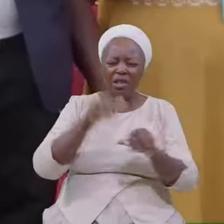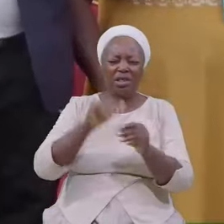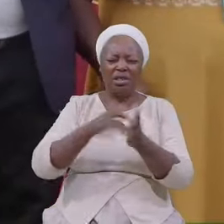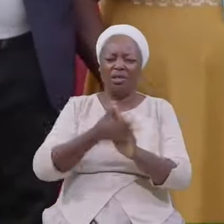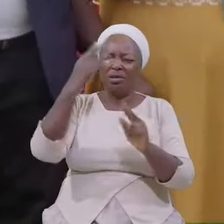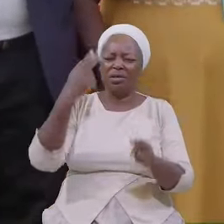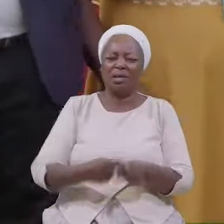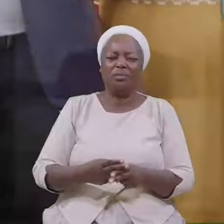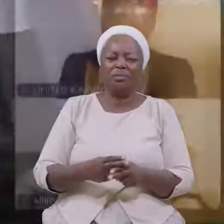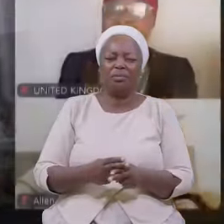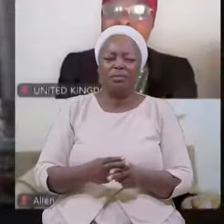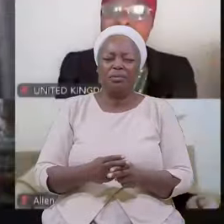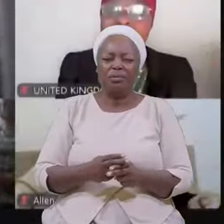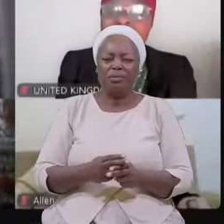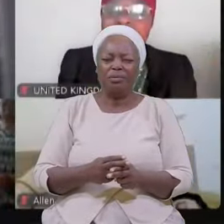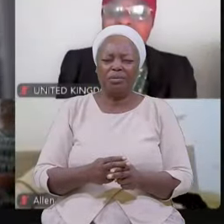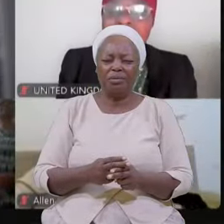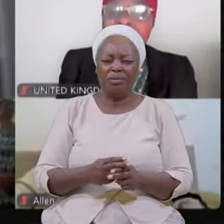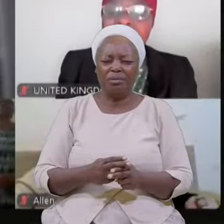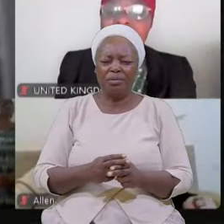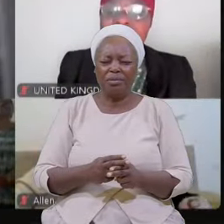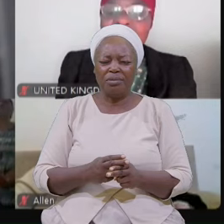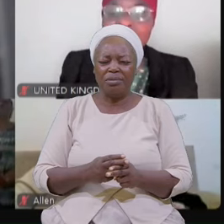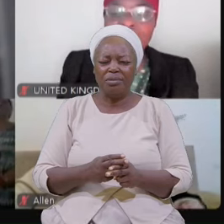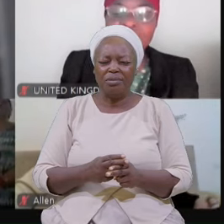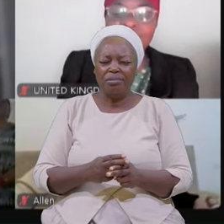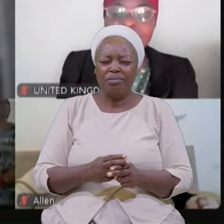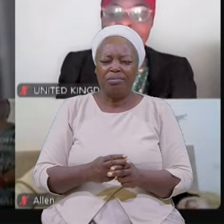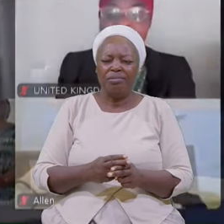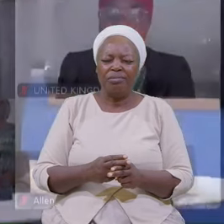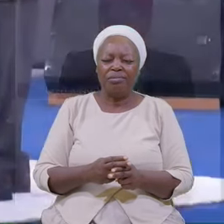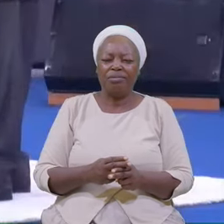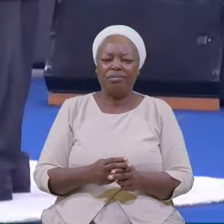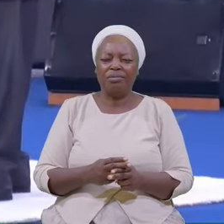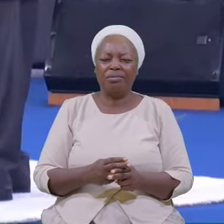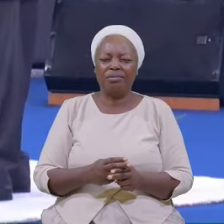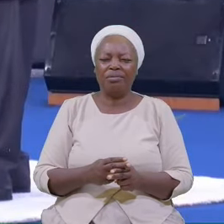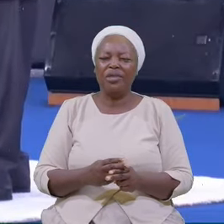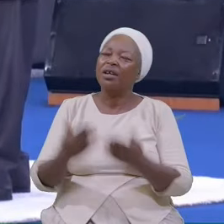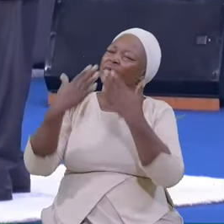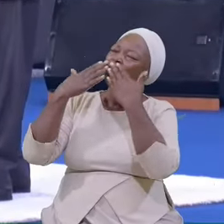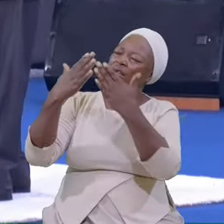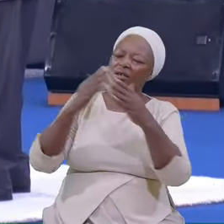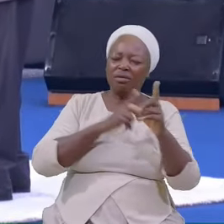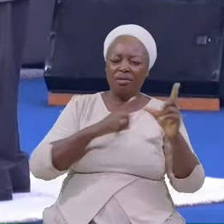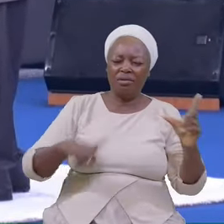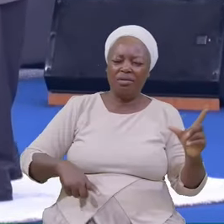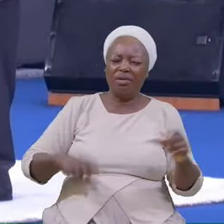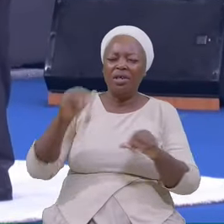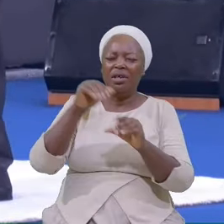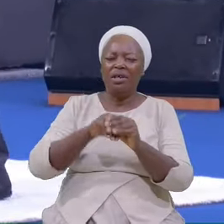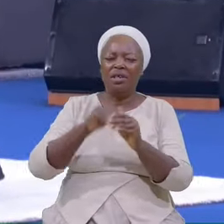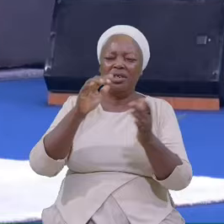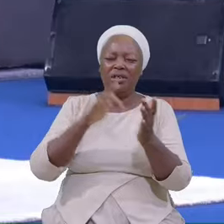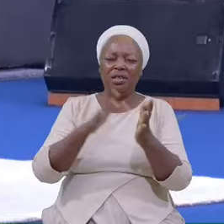name. Glorifie-toi dans la vie de tout le monde, à la radio, à la télé, en ligne, partout au nom de Jésus. Seigneur,